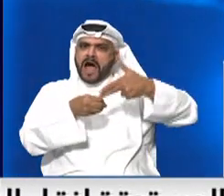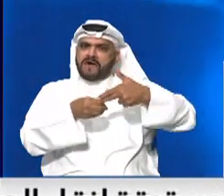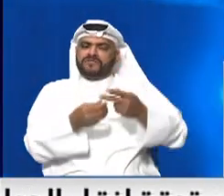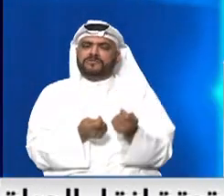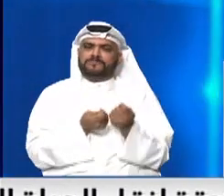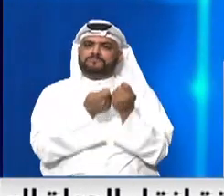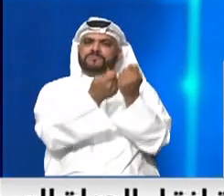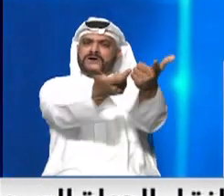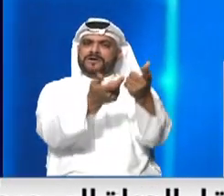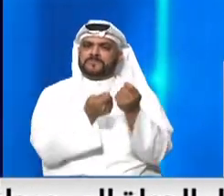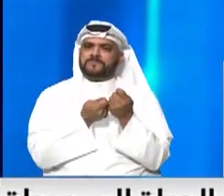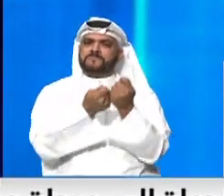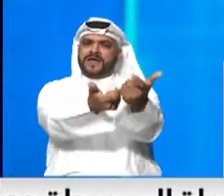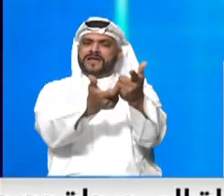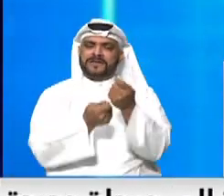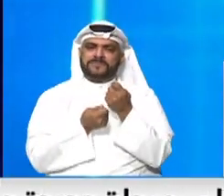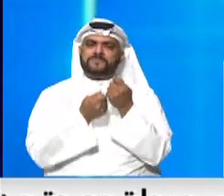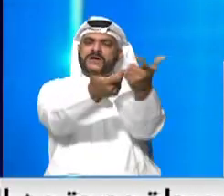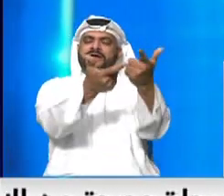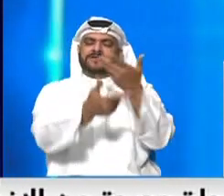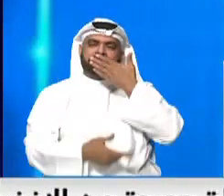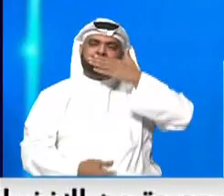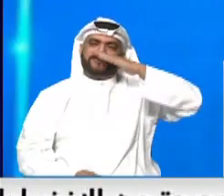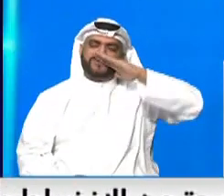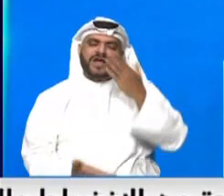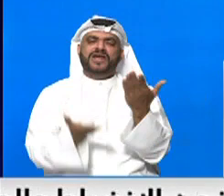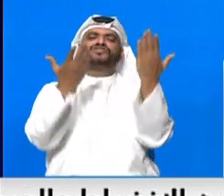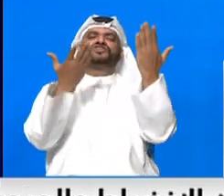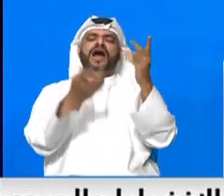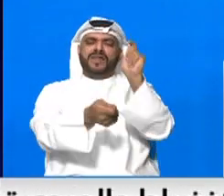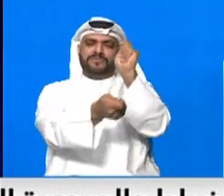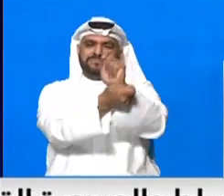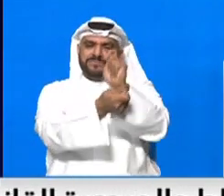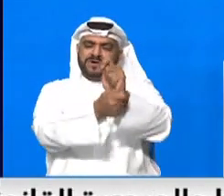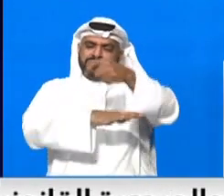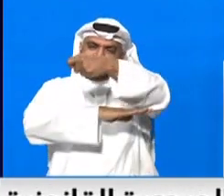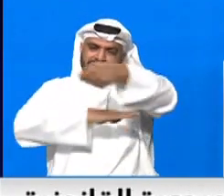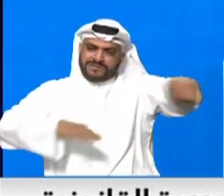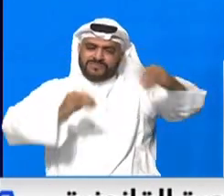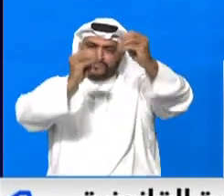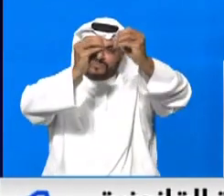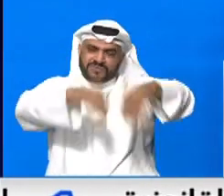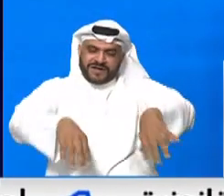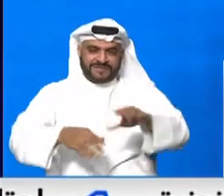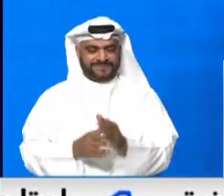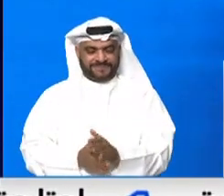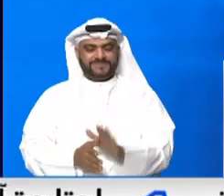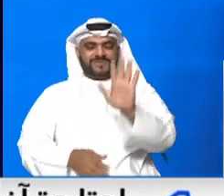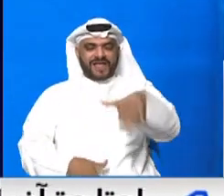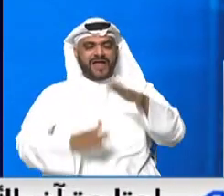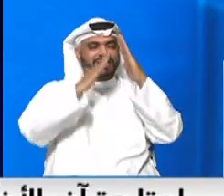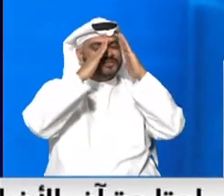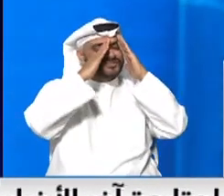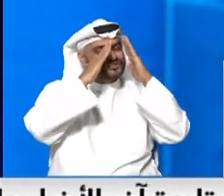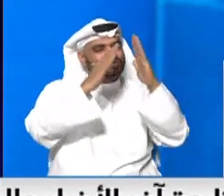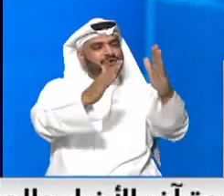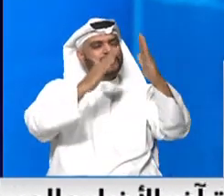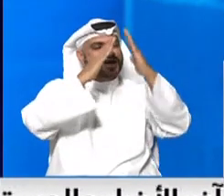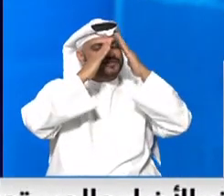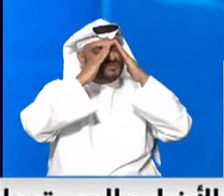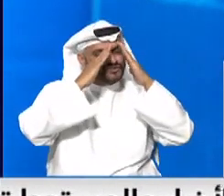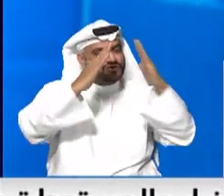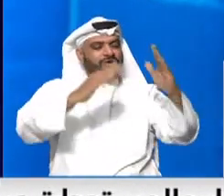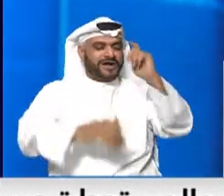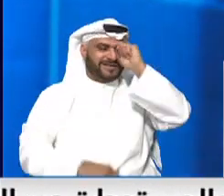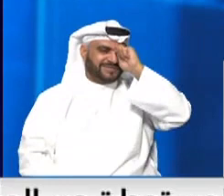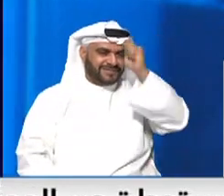تتأخر في المساهمة بهذه الحملة والنهوض بمسؤولياتها المجتمعية. نعم، كل الشكر والتقدير لك